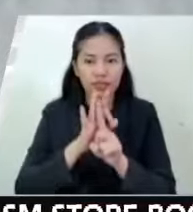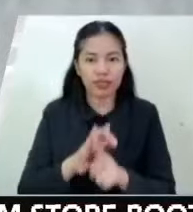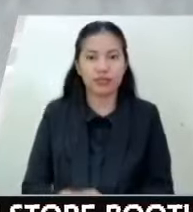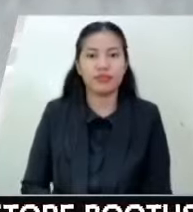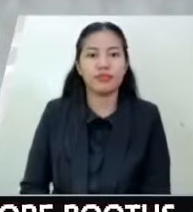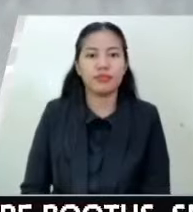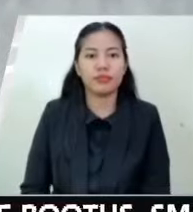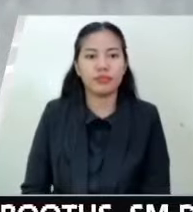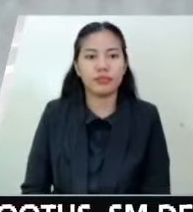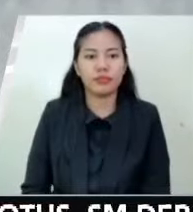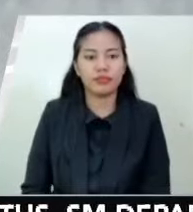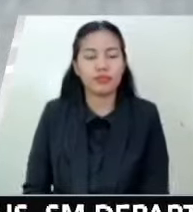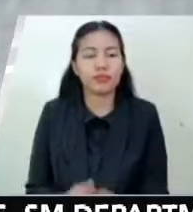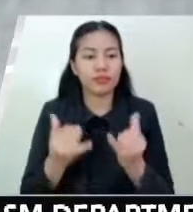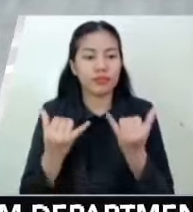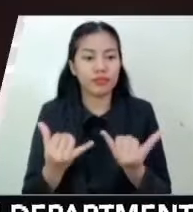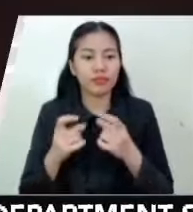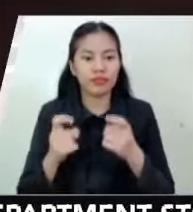Ito na ang mabibilis na balita.